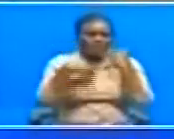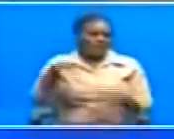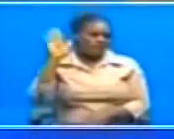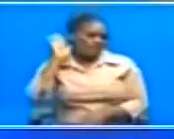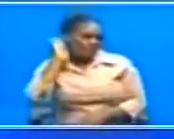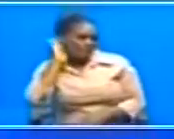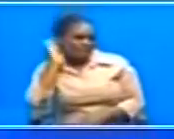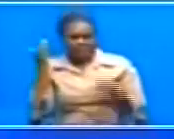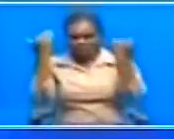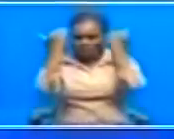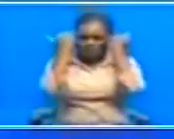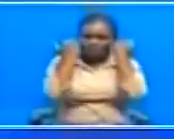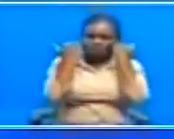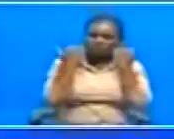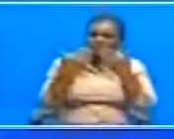court